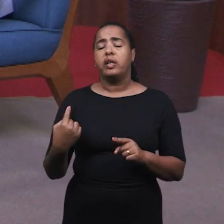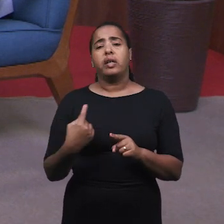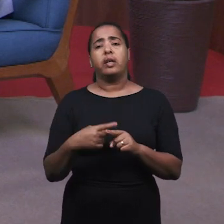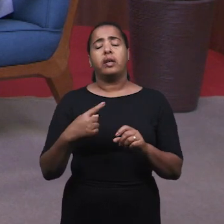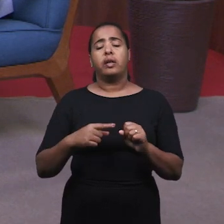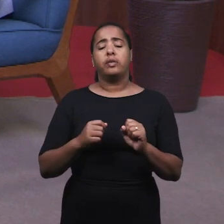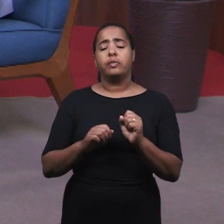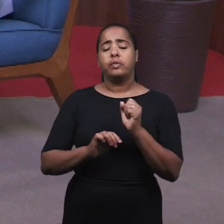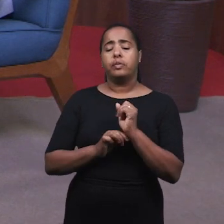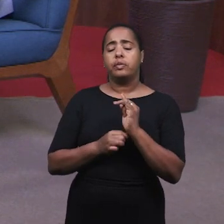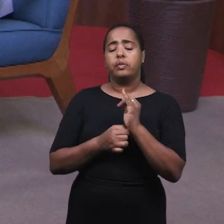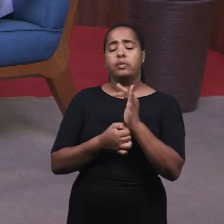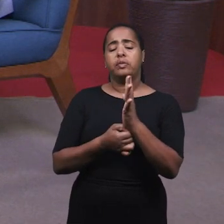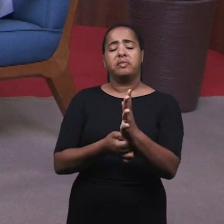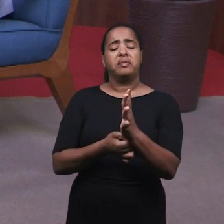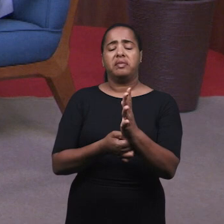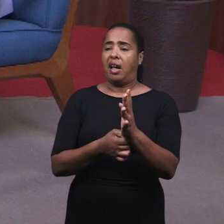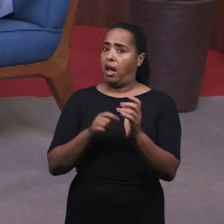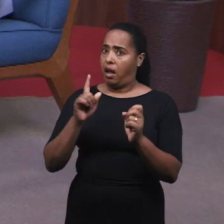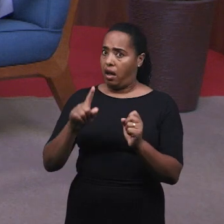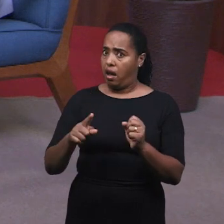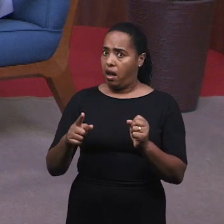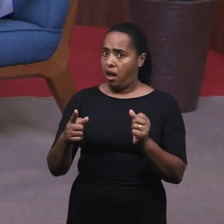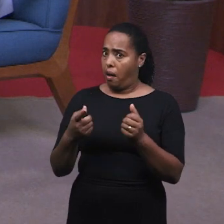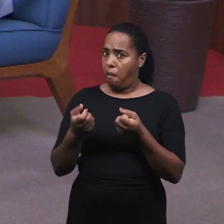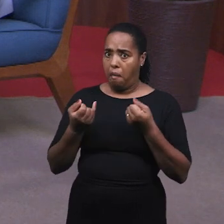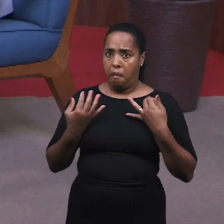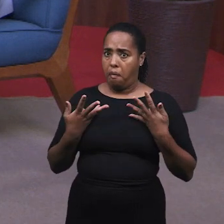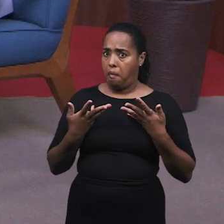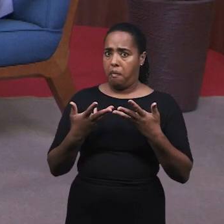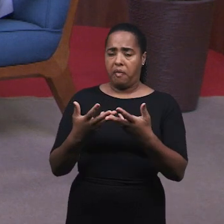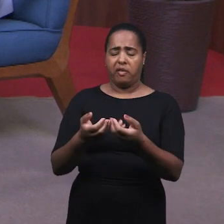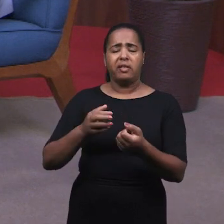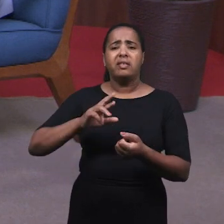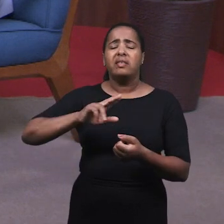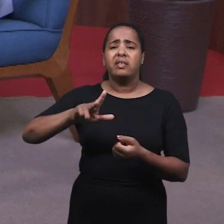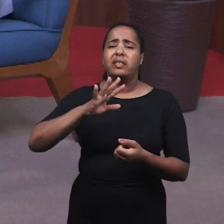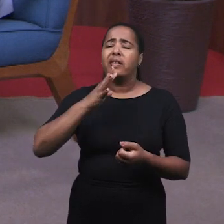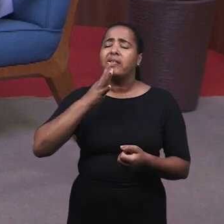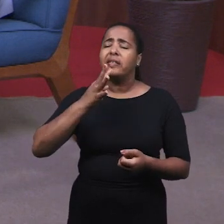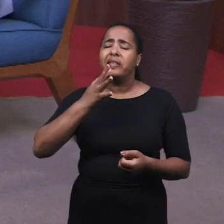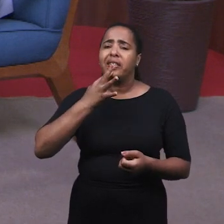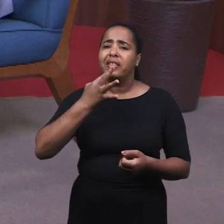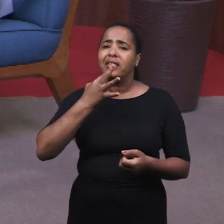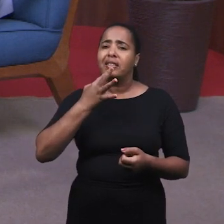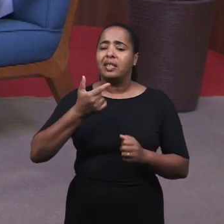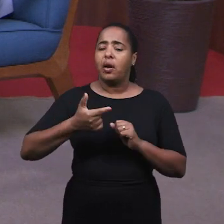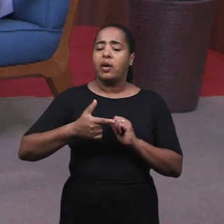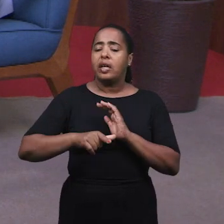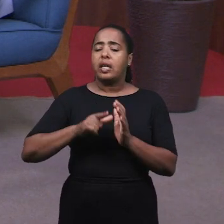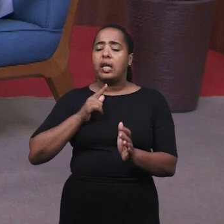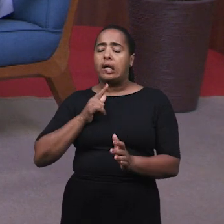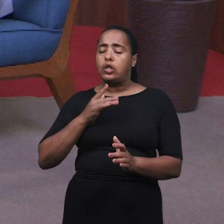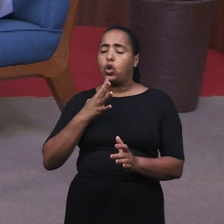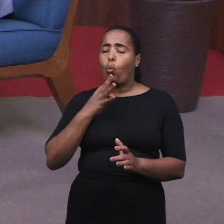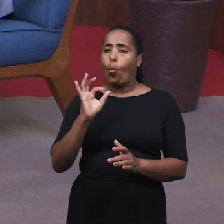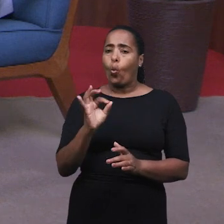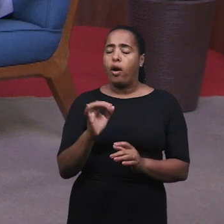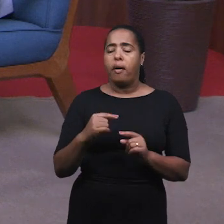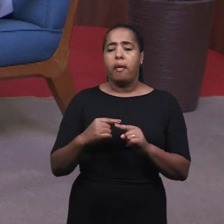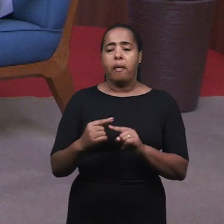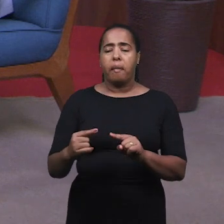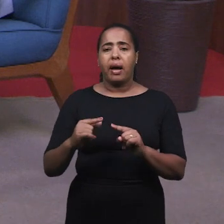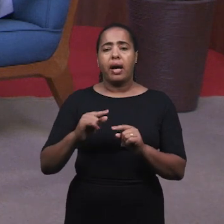ici, c'est que la découverte des mystères de Dieu, c'est quelque chose de glorieux. C'est pas simplement de connaître quelque chose qu'on ne connaissait